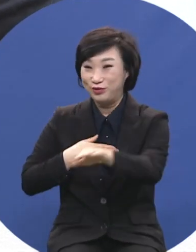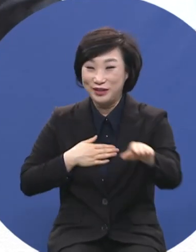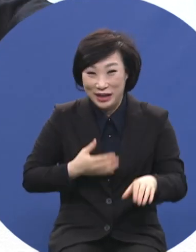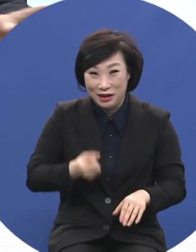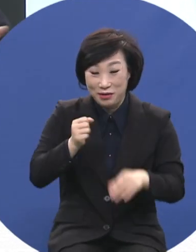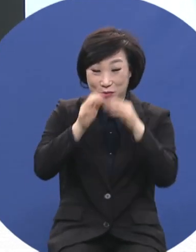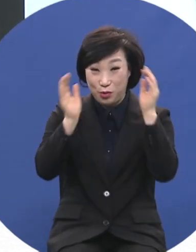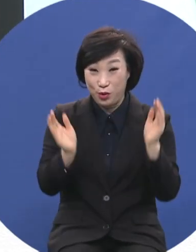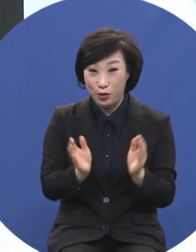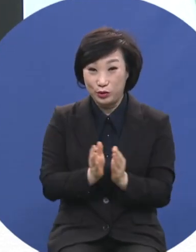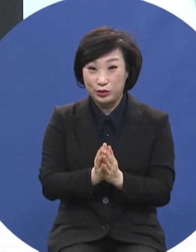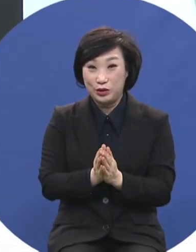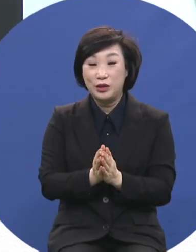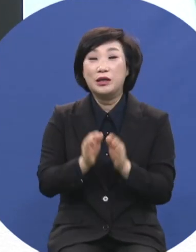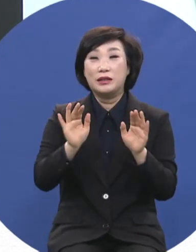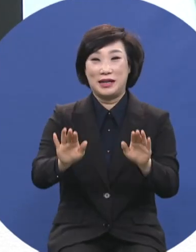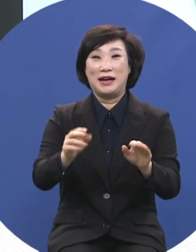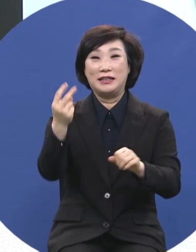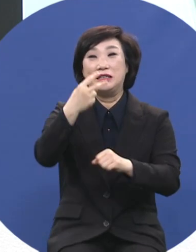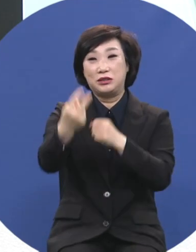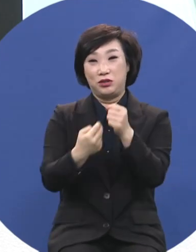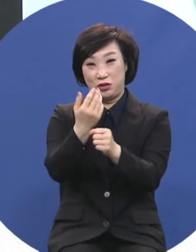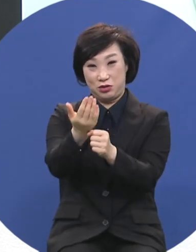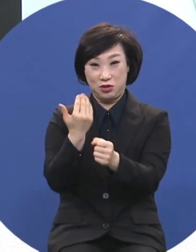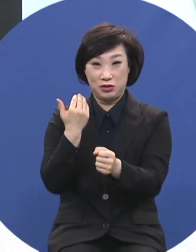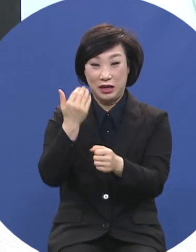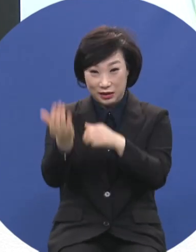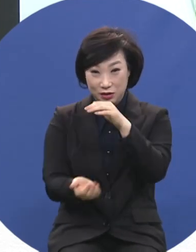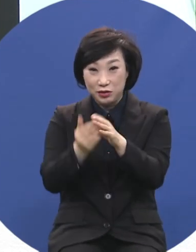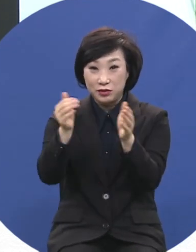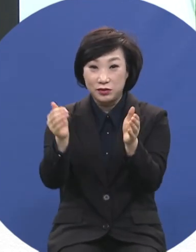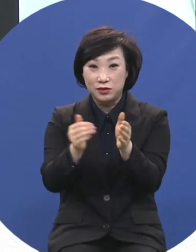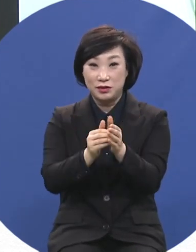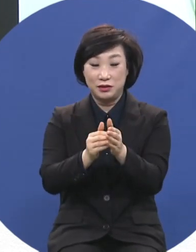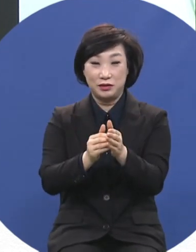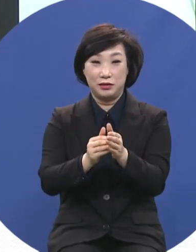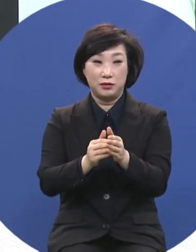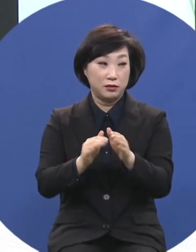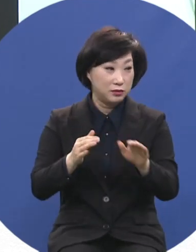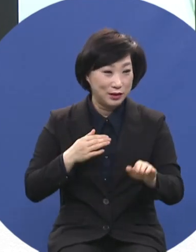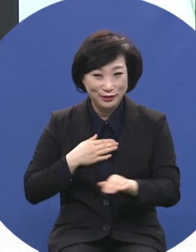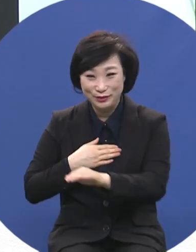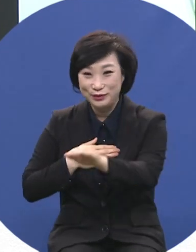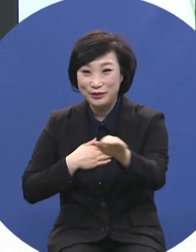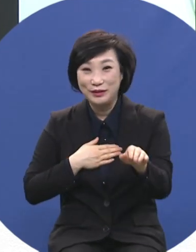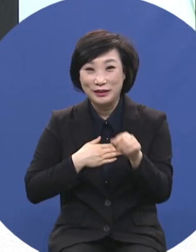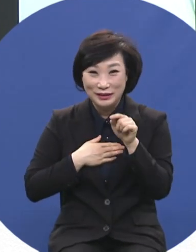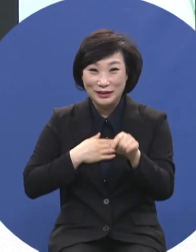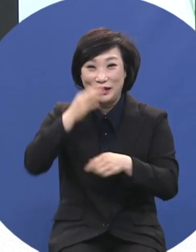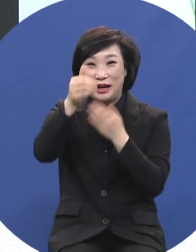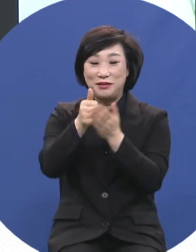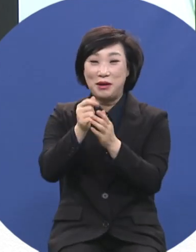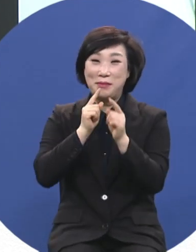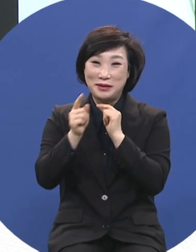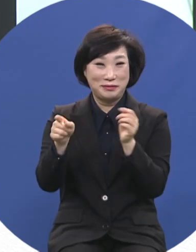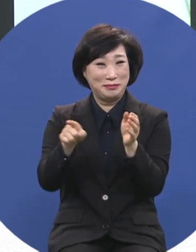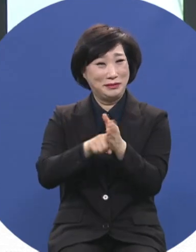다 이미 2000년 전에 이루었는데 어제는 이 말씀을 안